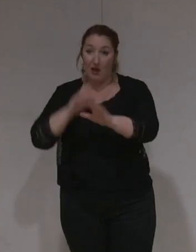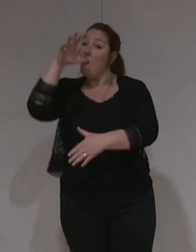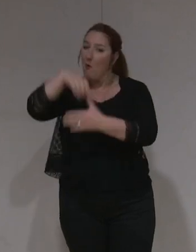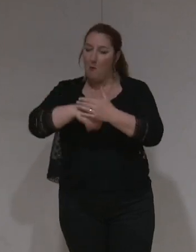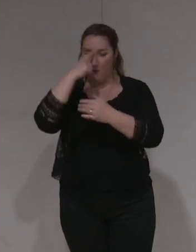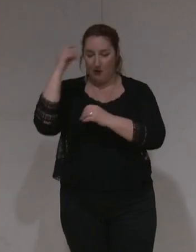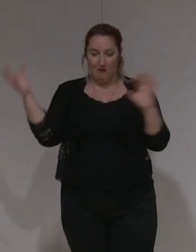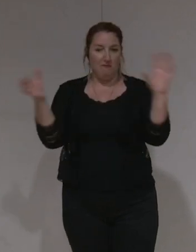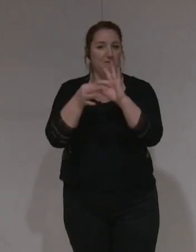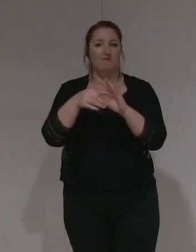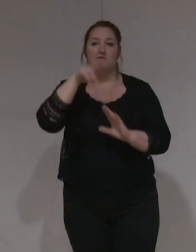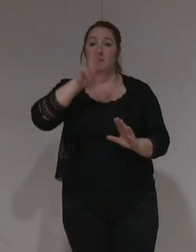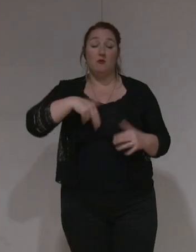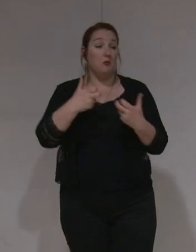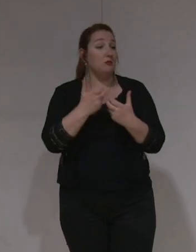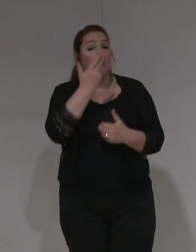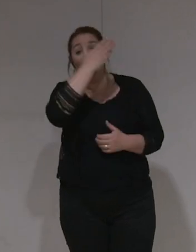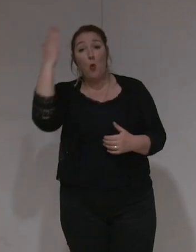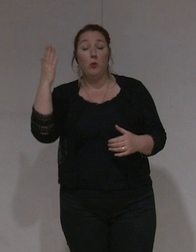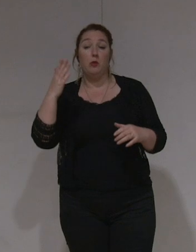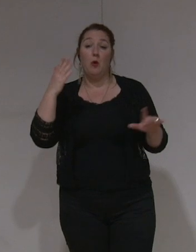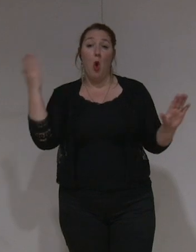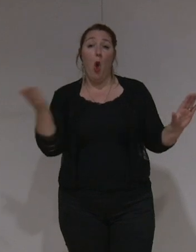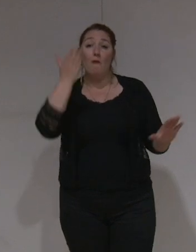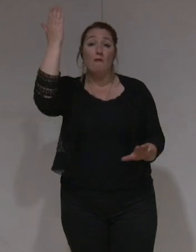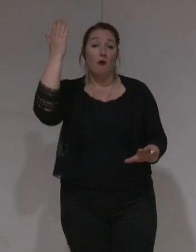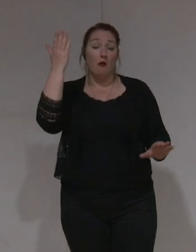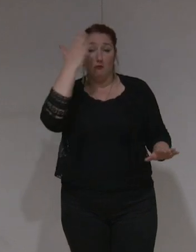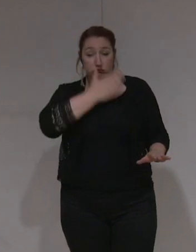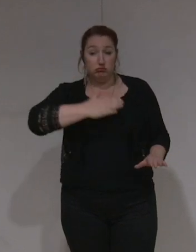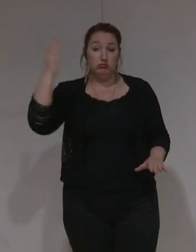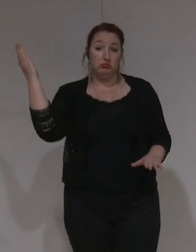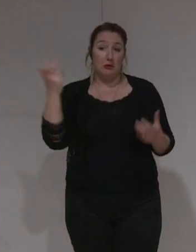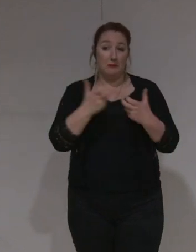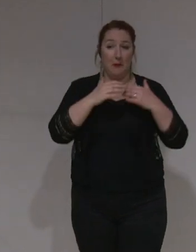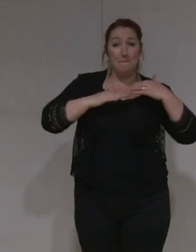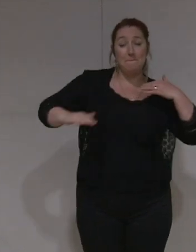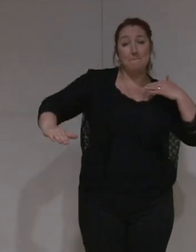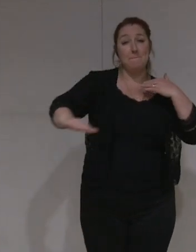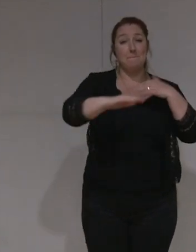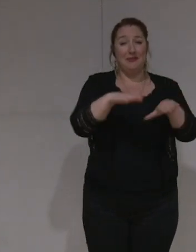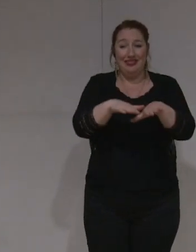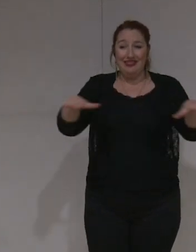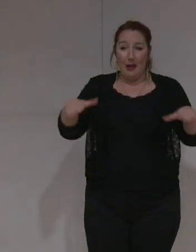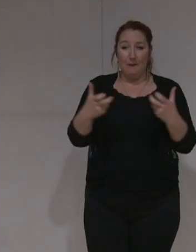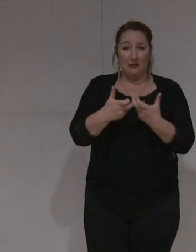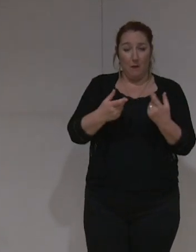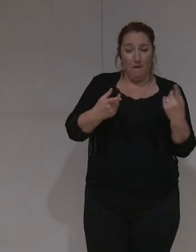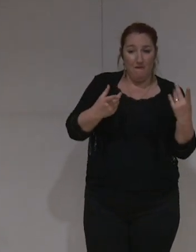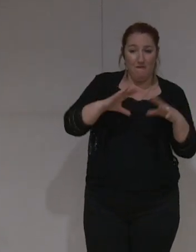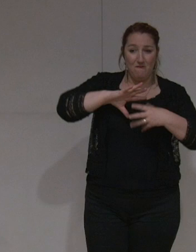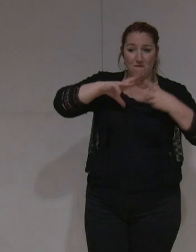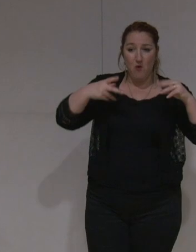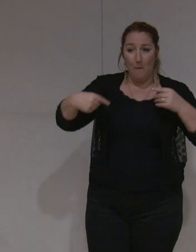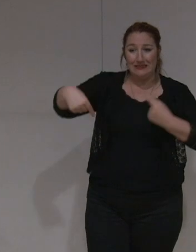fameuses de Mario Merz qui sont les ces grandes tables qu'il dessine notamment en forme de spirale et sur lequel